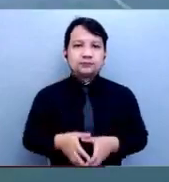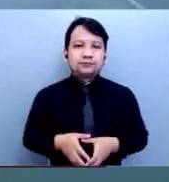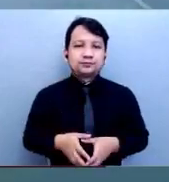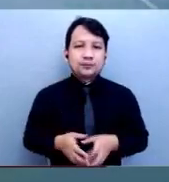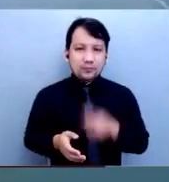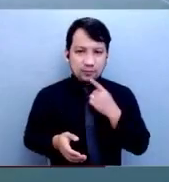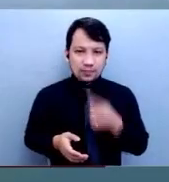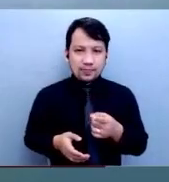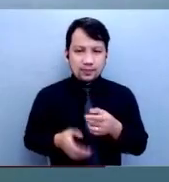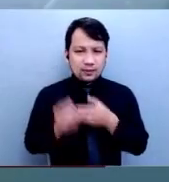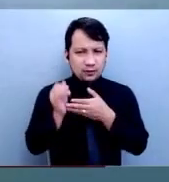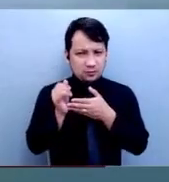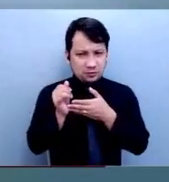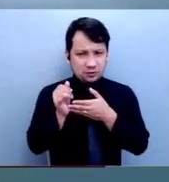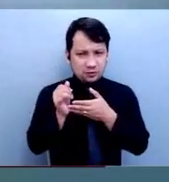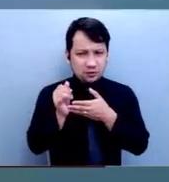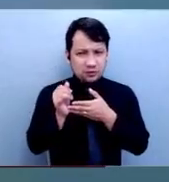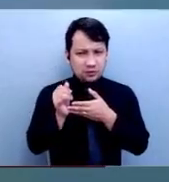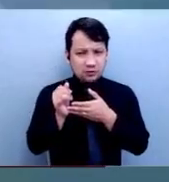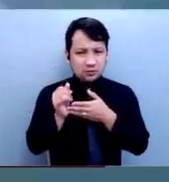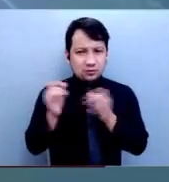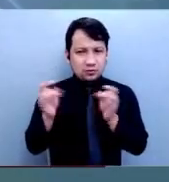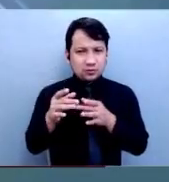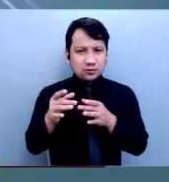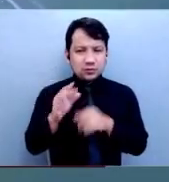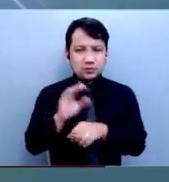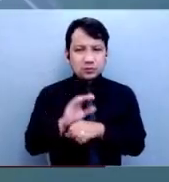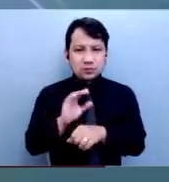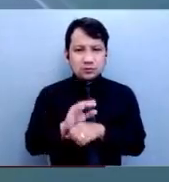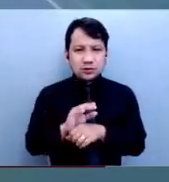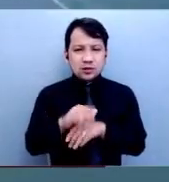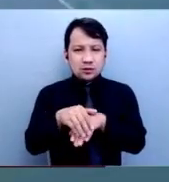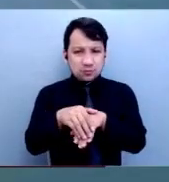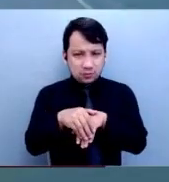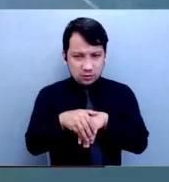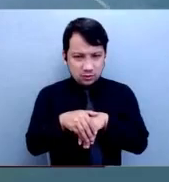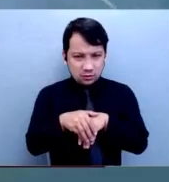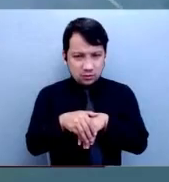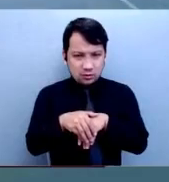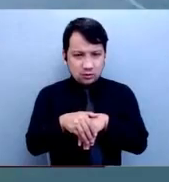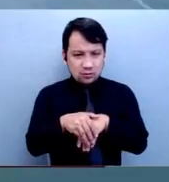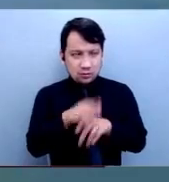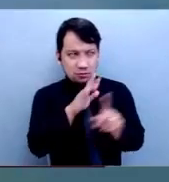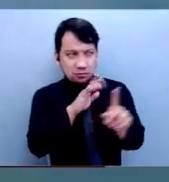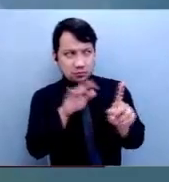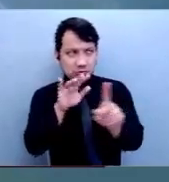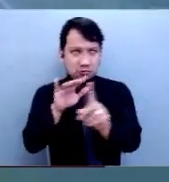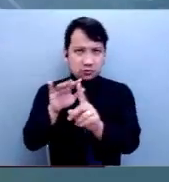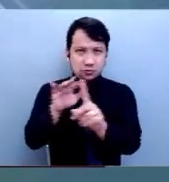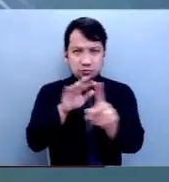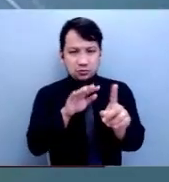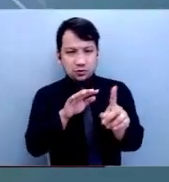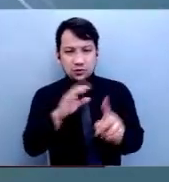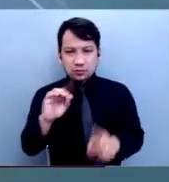Sabi ng kumuha ng video na commentator din sa church, tahimik at tila nagmamasid lang sa paligid ang